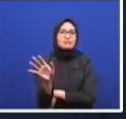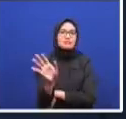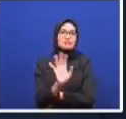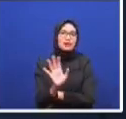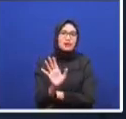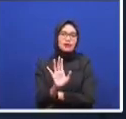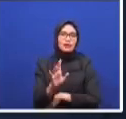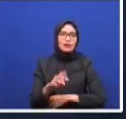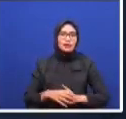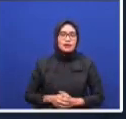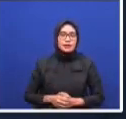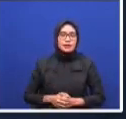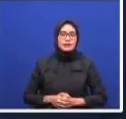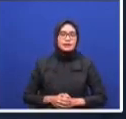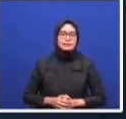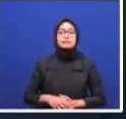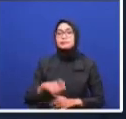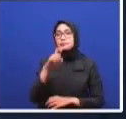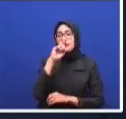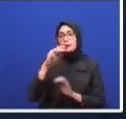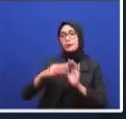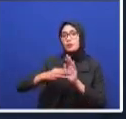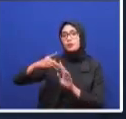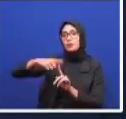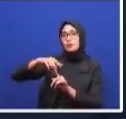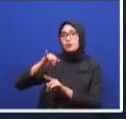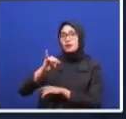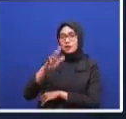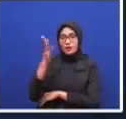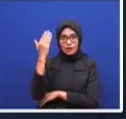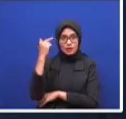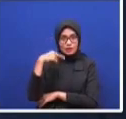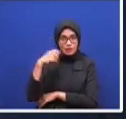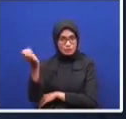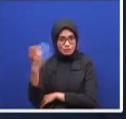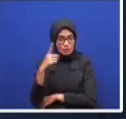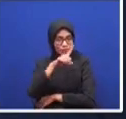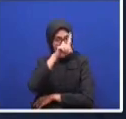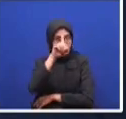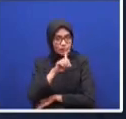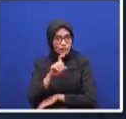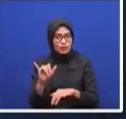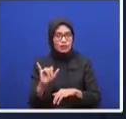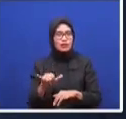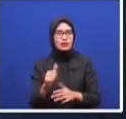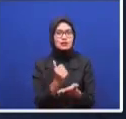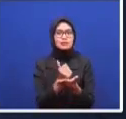terakhir Pak Muti. Tadi Pak Muti di sana tanya ke saya, apa sebenarnya